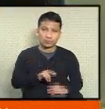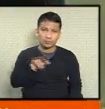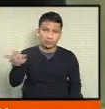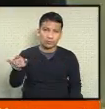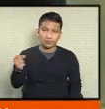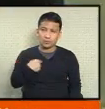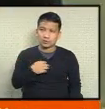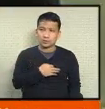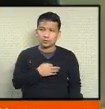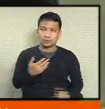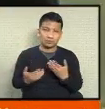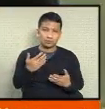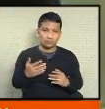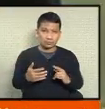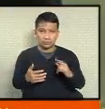crew